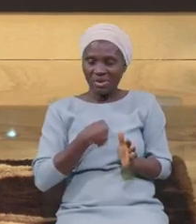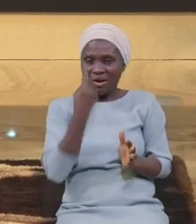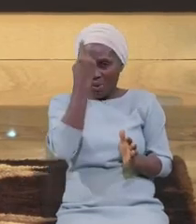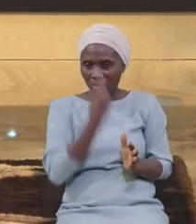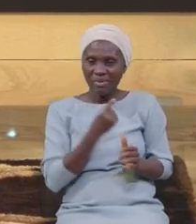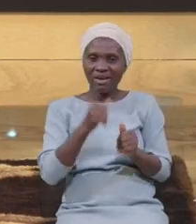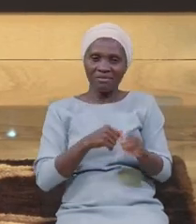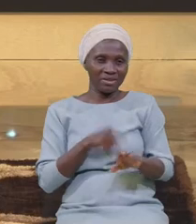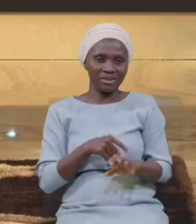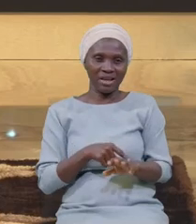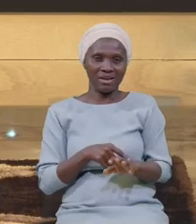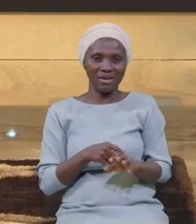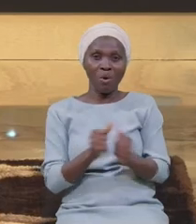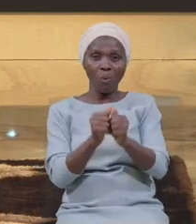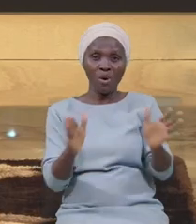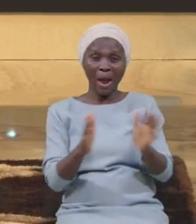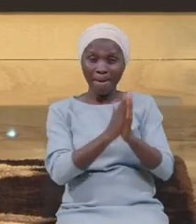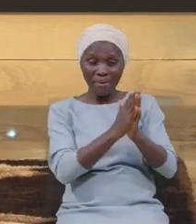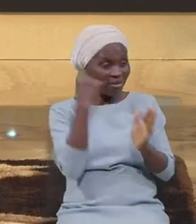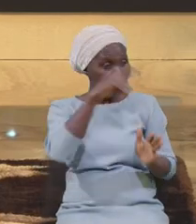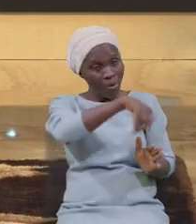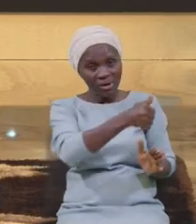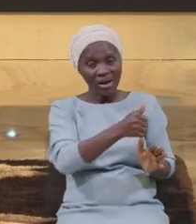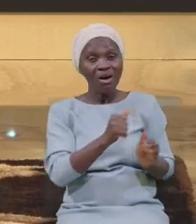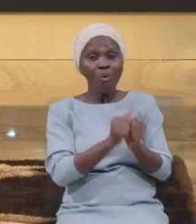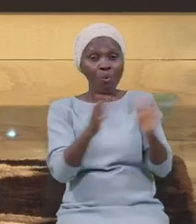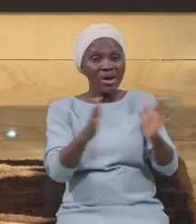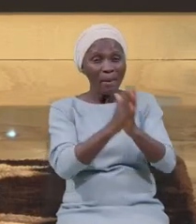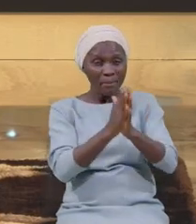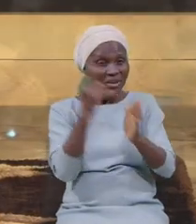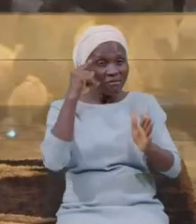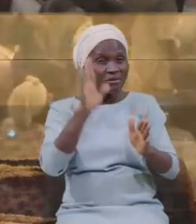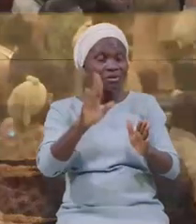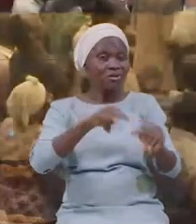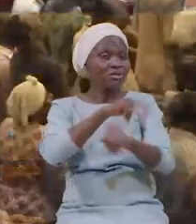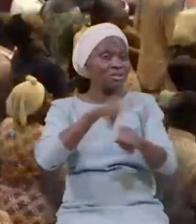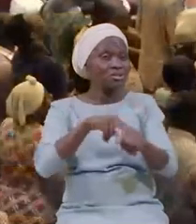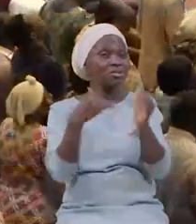que c'est dans la paix de votre pays que vous jurez de la paix.